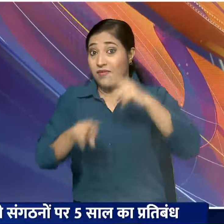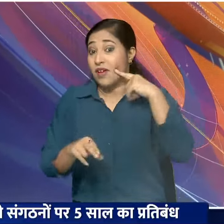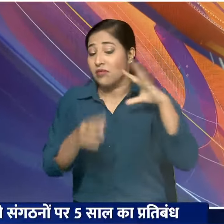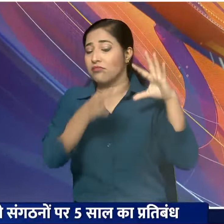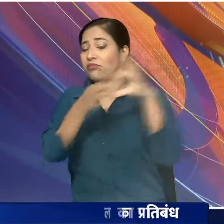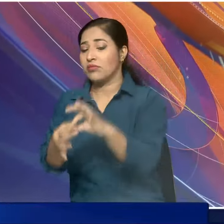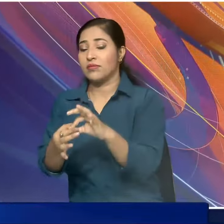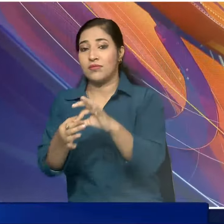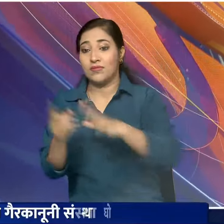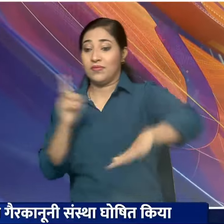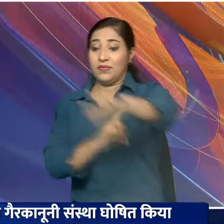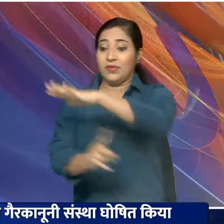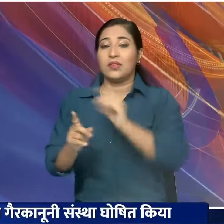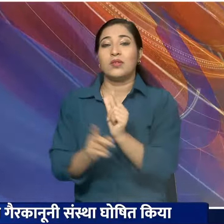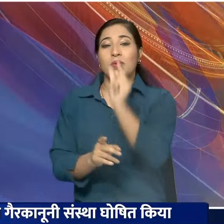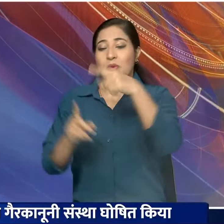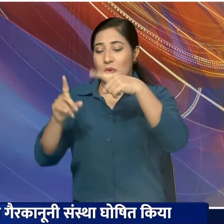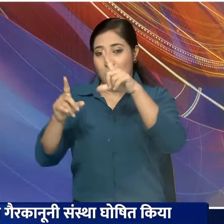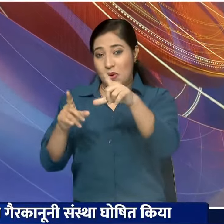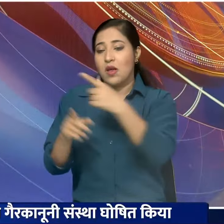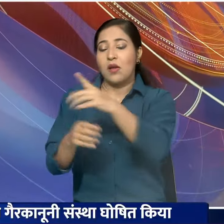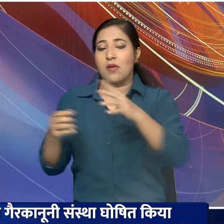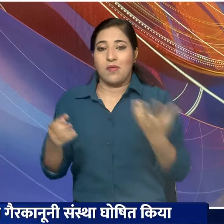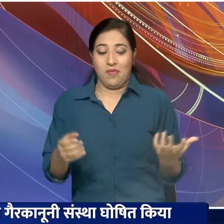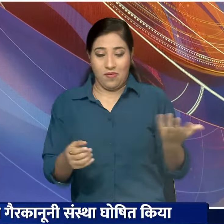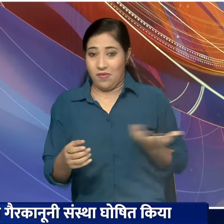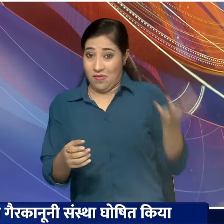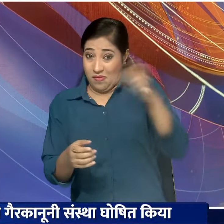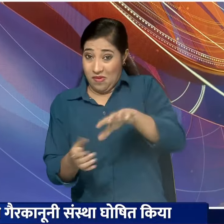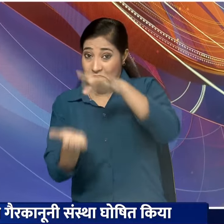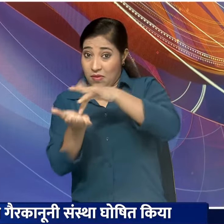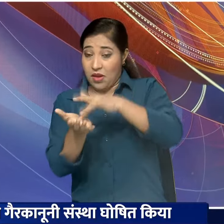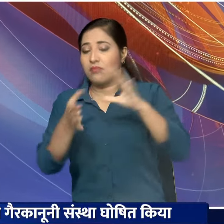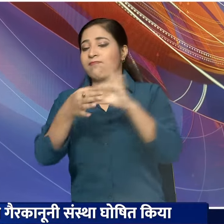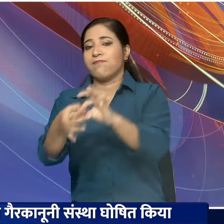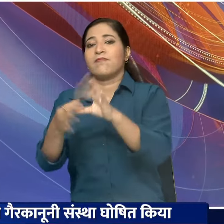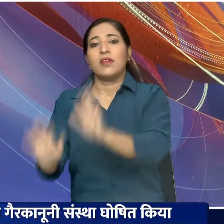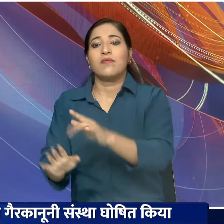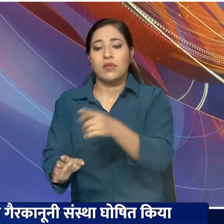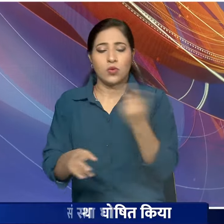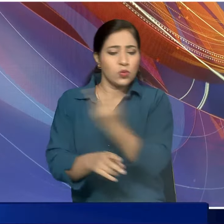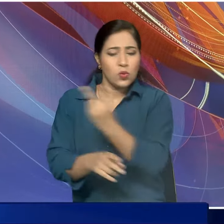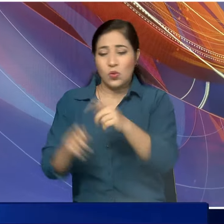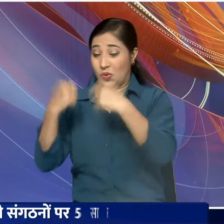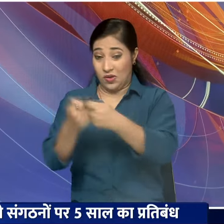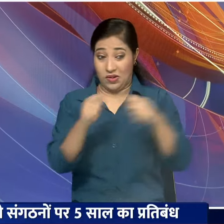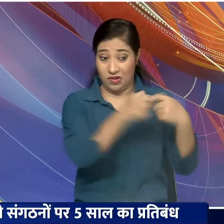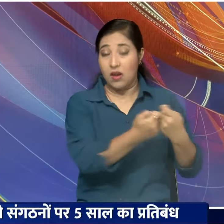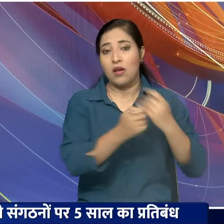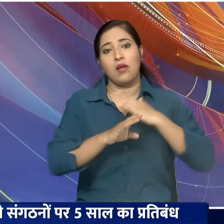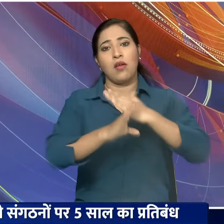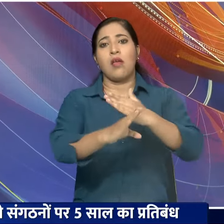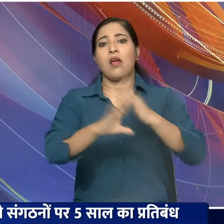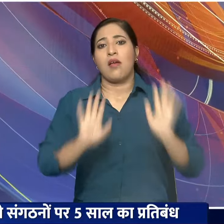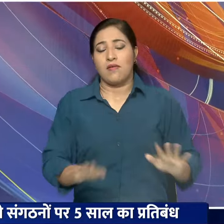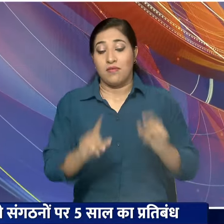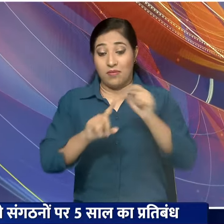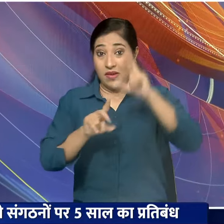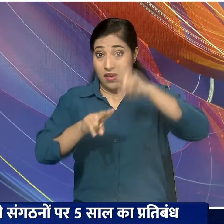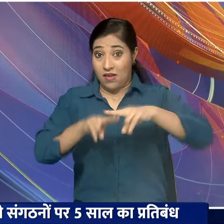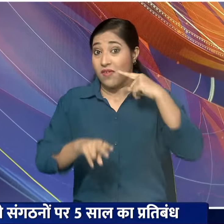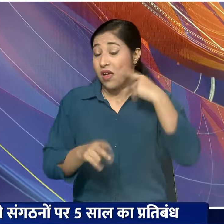संबंध जमात उल मुजाहिदीन बांग्लादेश से भी रहा है। ये दोनों संगठन प्रतिबंधित संगठन है। PFI के देश